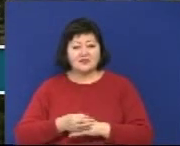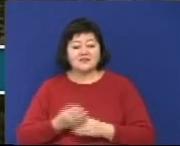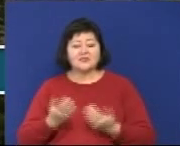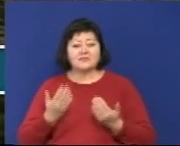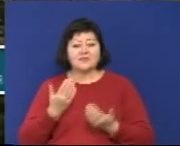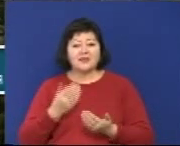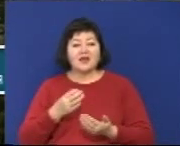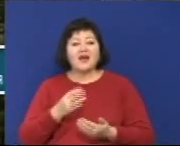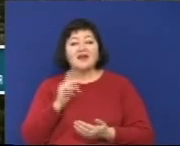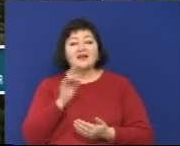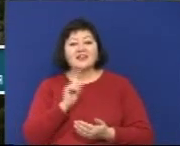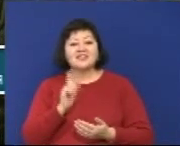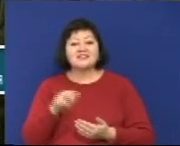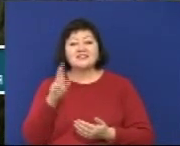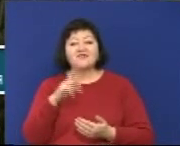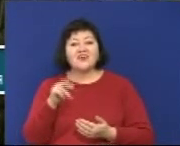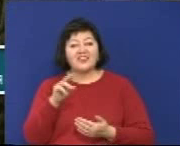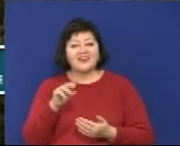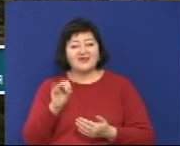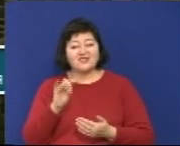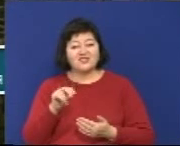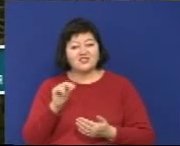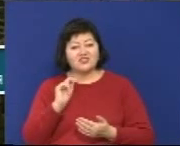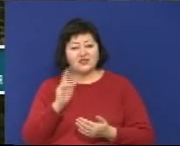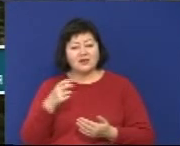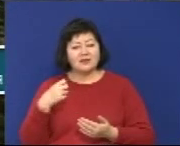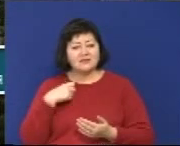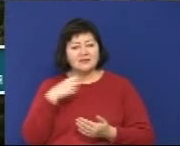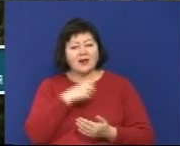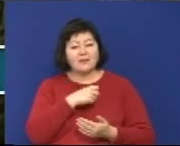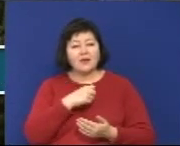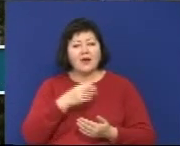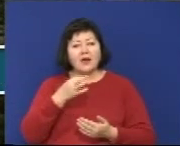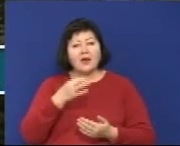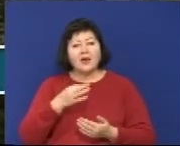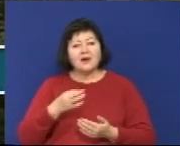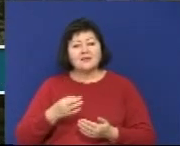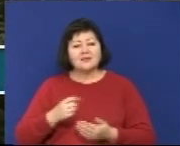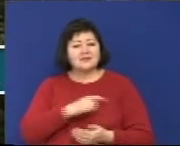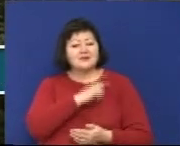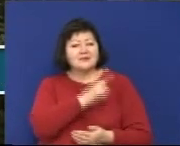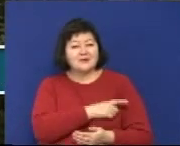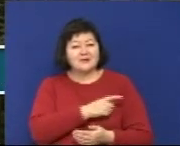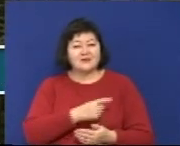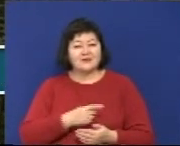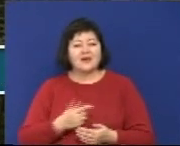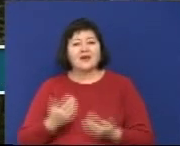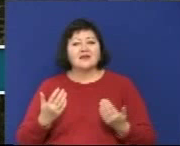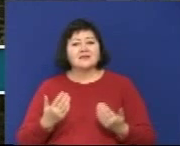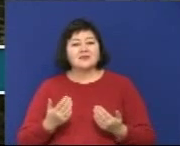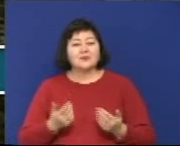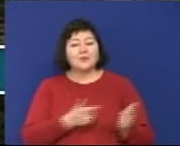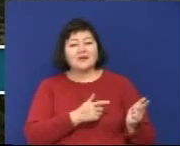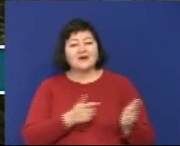В разведчики отбираются самые отважные, подготовленные люди, имеющие особенные таланты. Я поздравляю военных